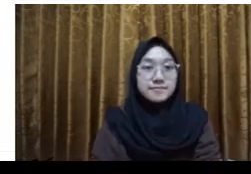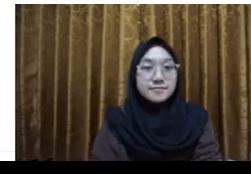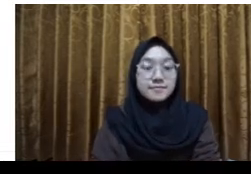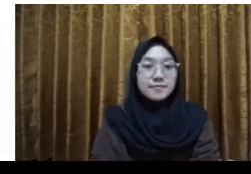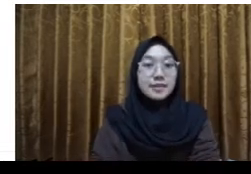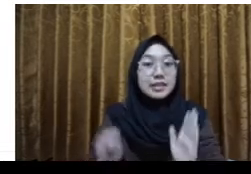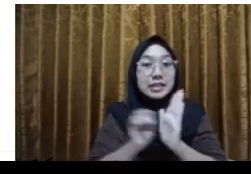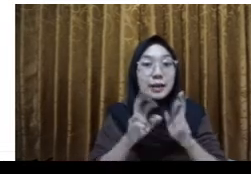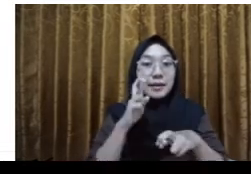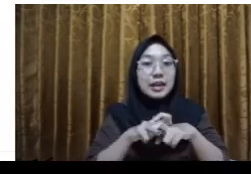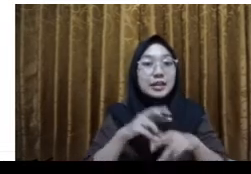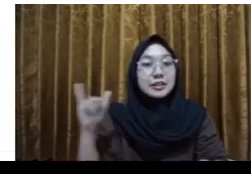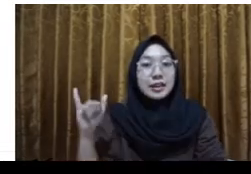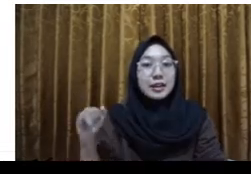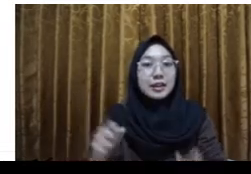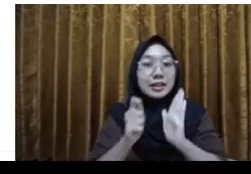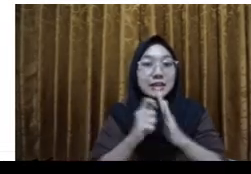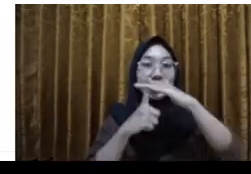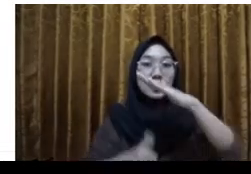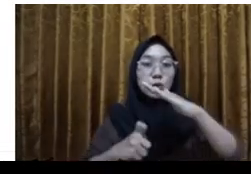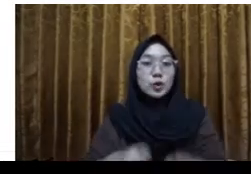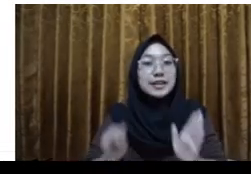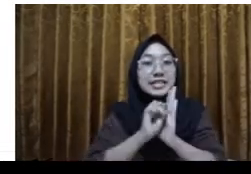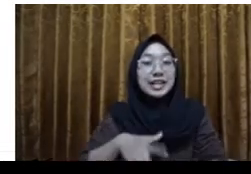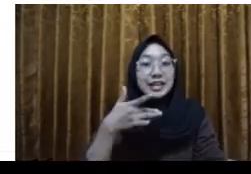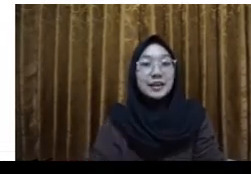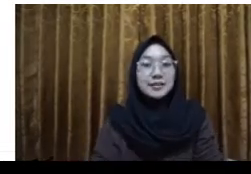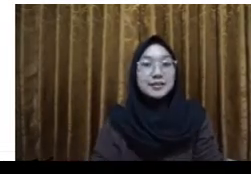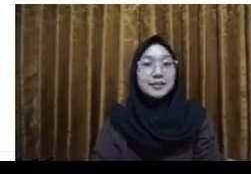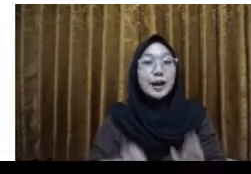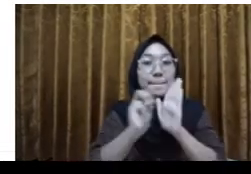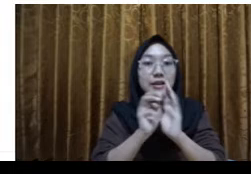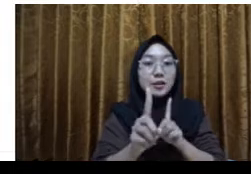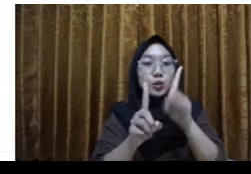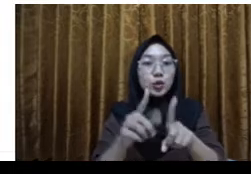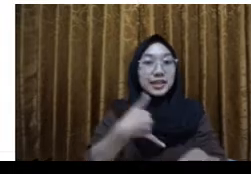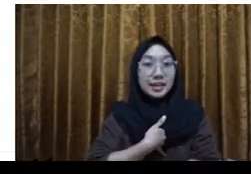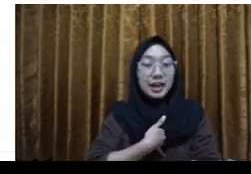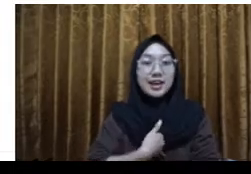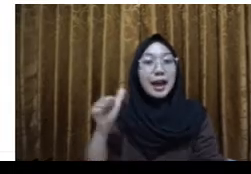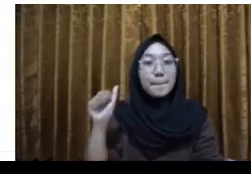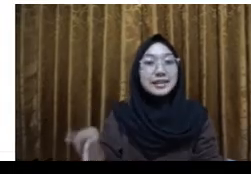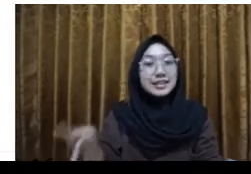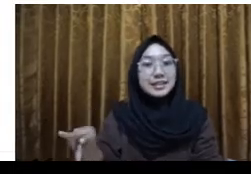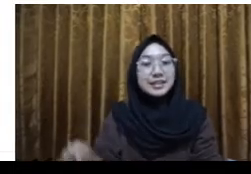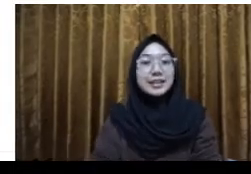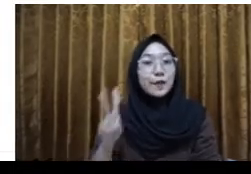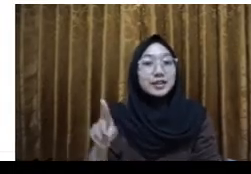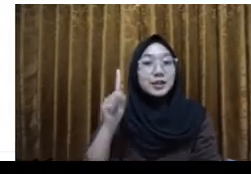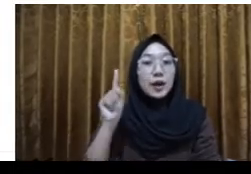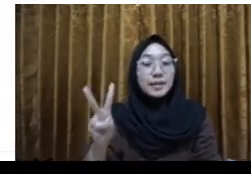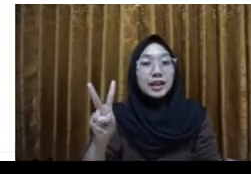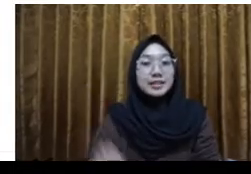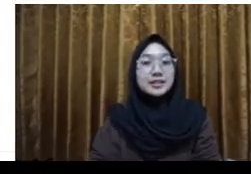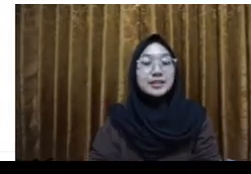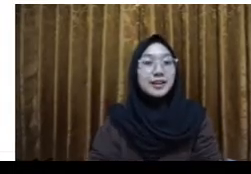Tapi sebenarnya itu juga tergantung selera juga sih. Tapi menurut saya yang 12 ini sudah sangat nyaman di antara